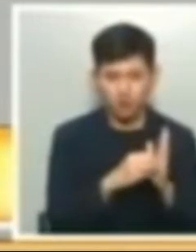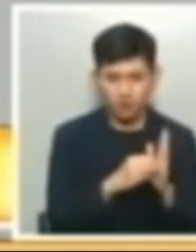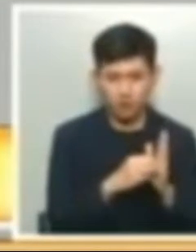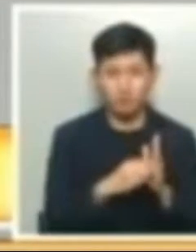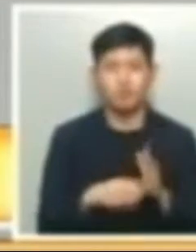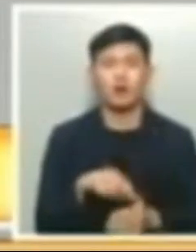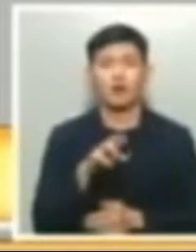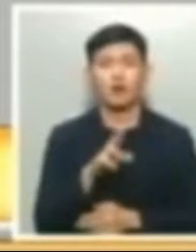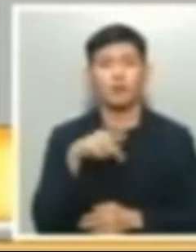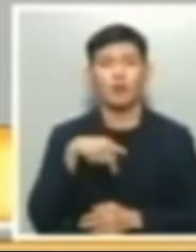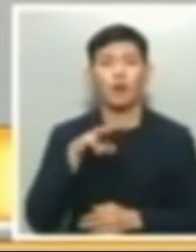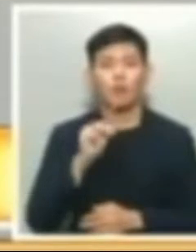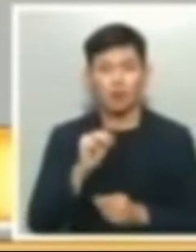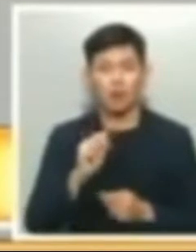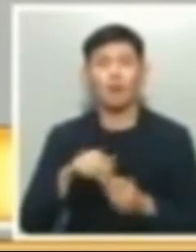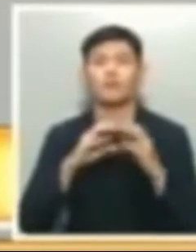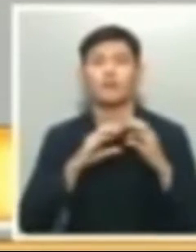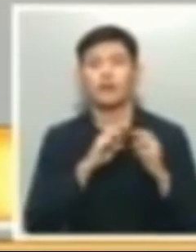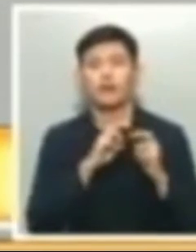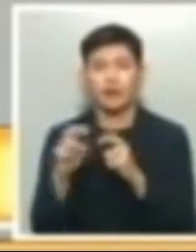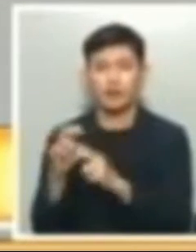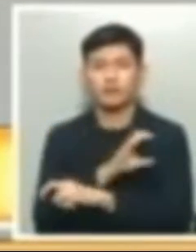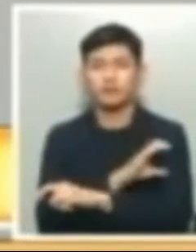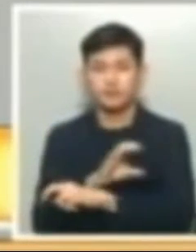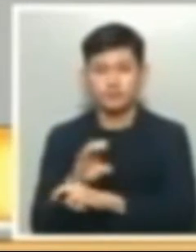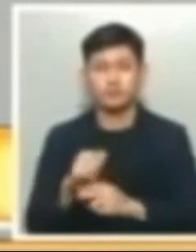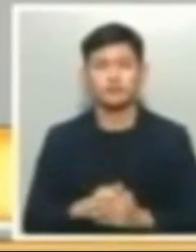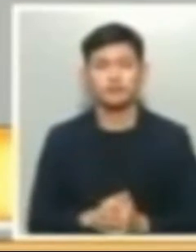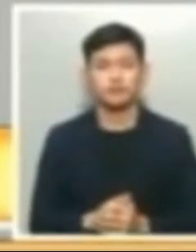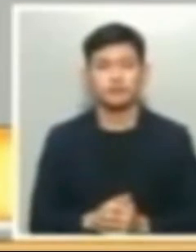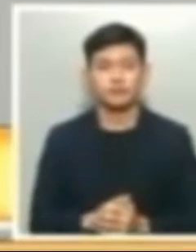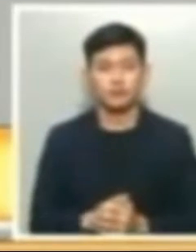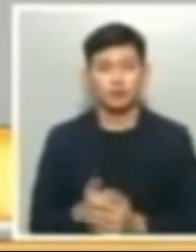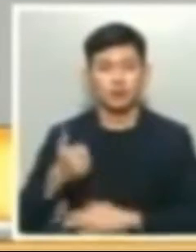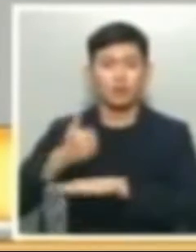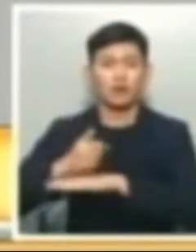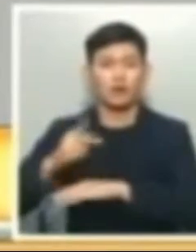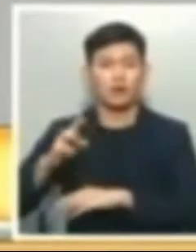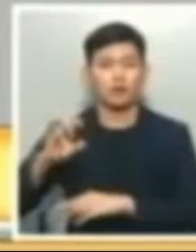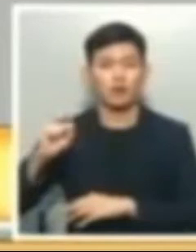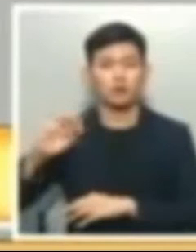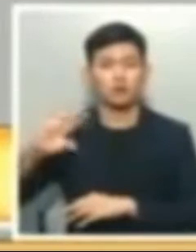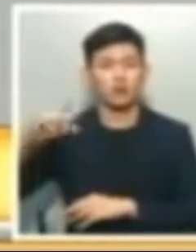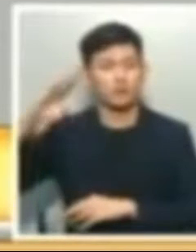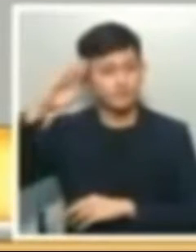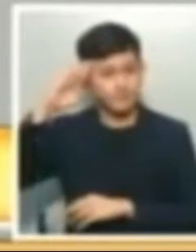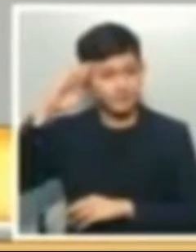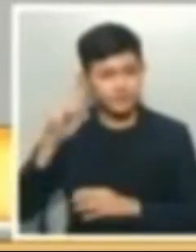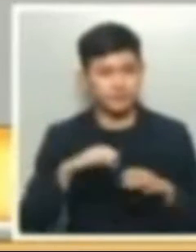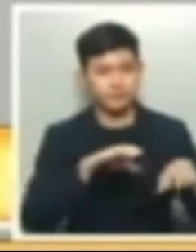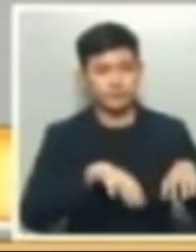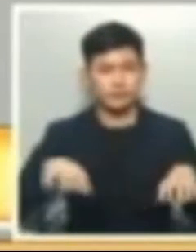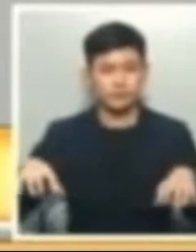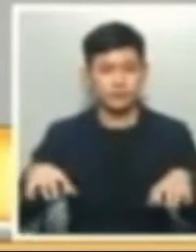2รฟม3 BTS และ4คือหัวหน้าคสช.ผู้ที่เป็นออกมา